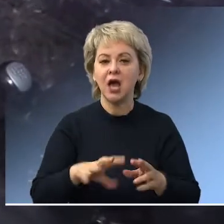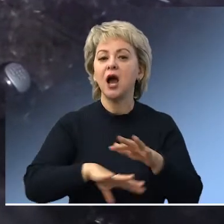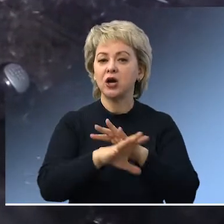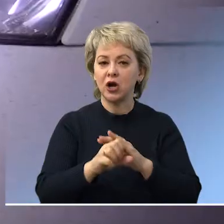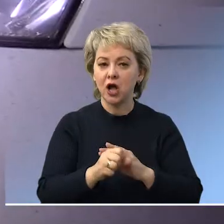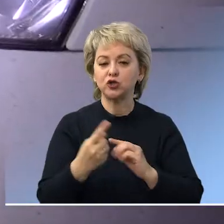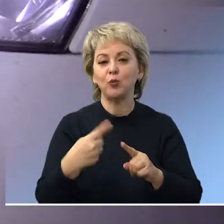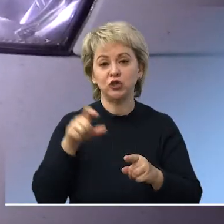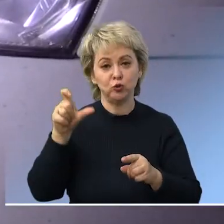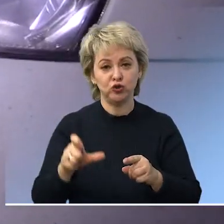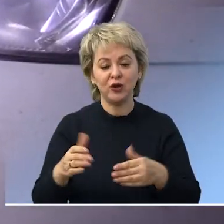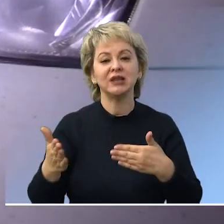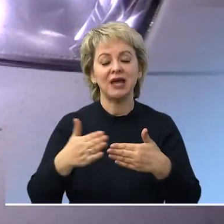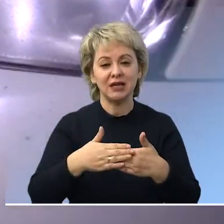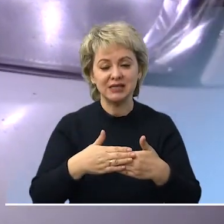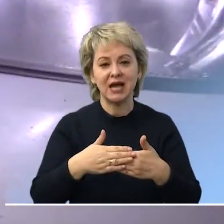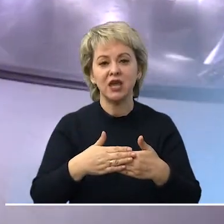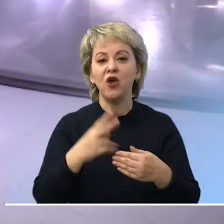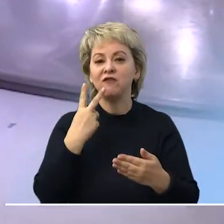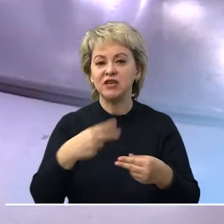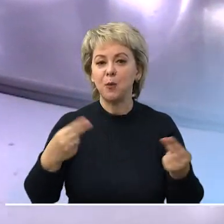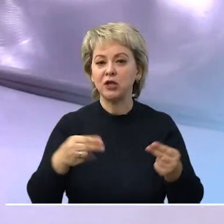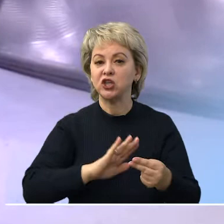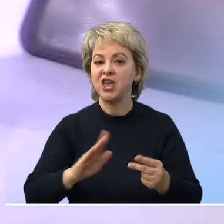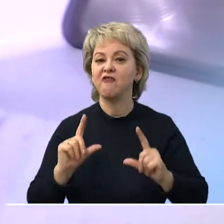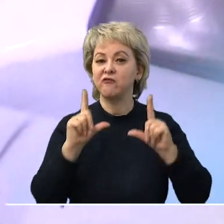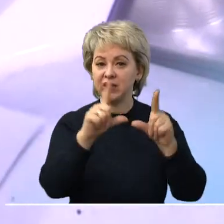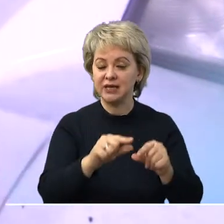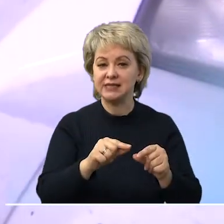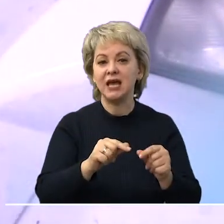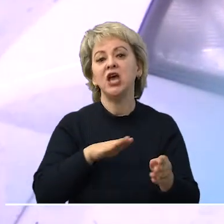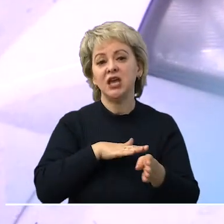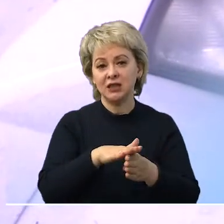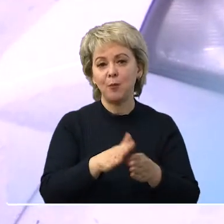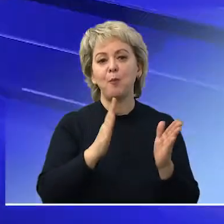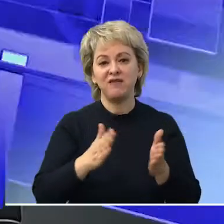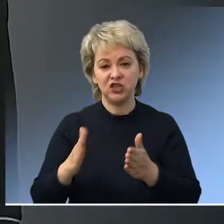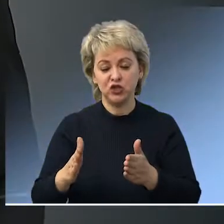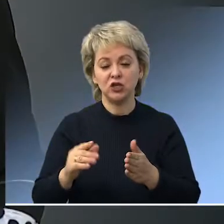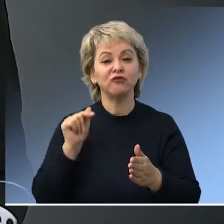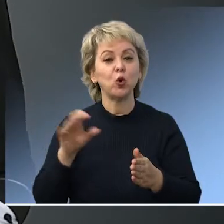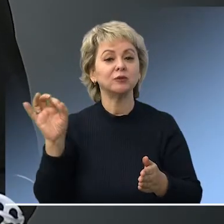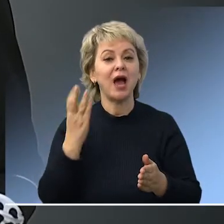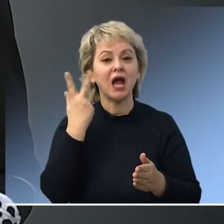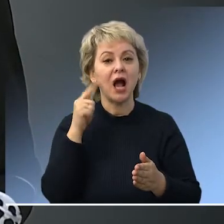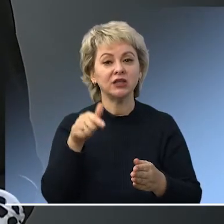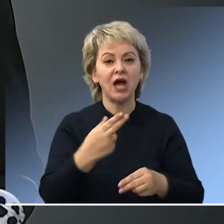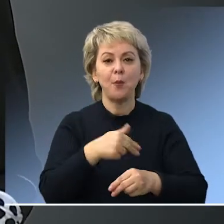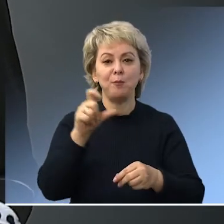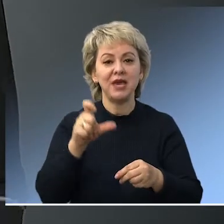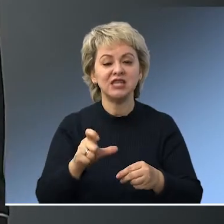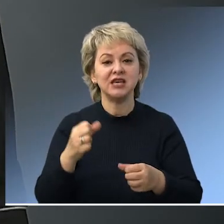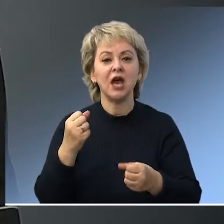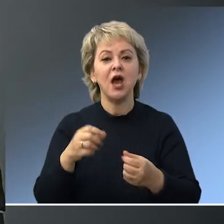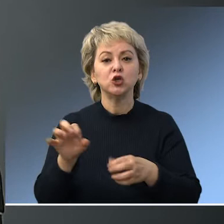Федерации «Кража». Подозреваемому избрана мера пресечения в виде подписки о невыезде и надлежащем поведении. В тот момент, когда медики